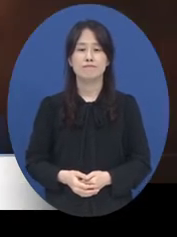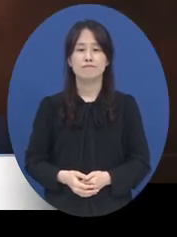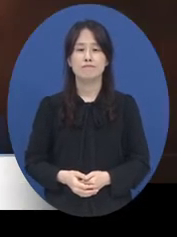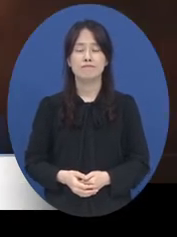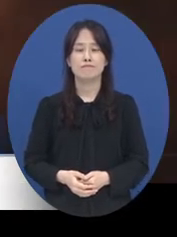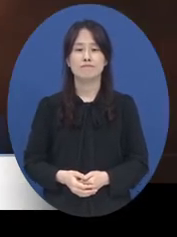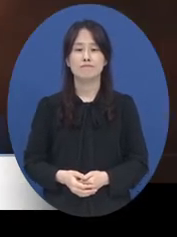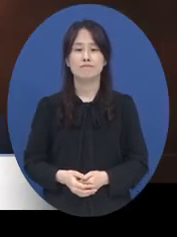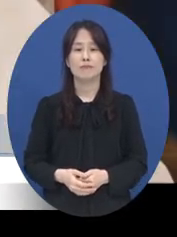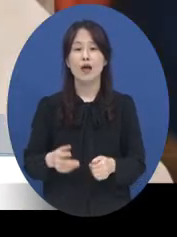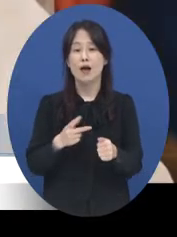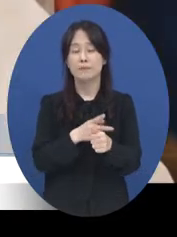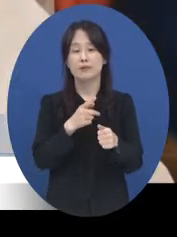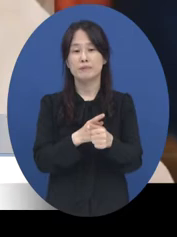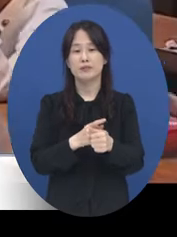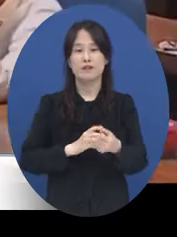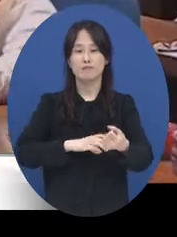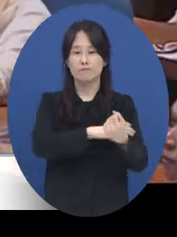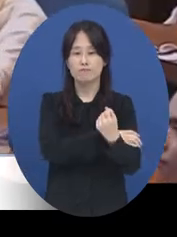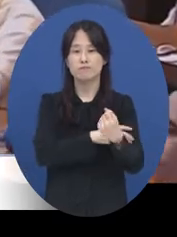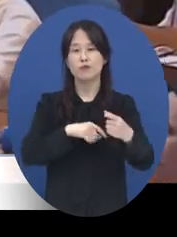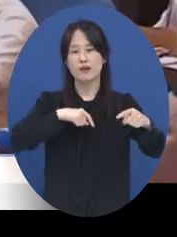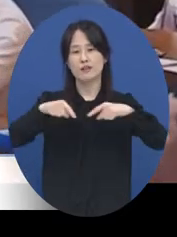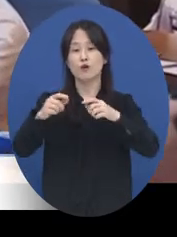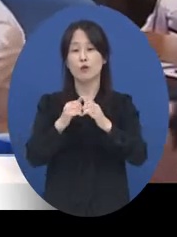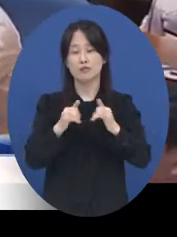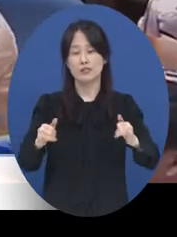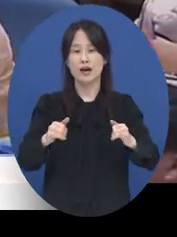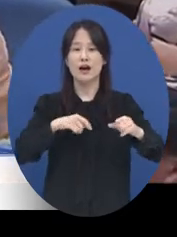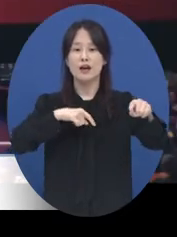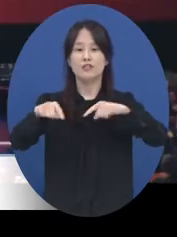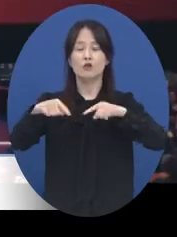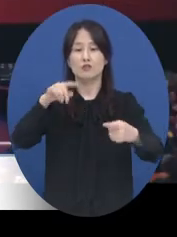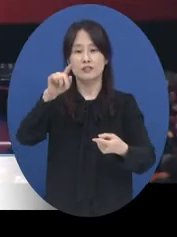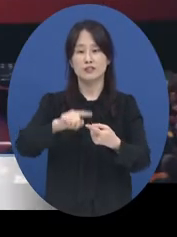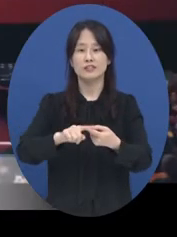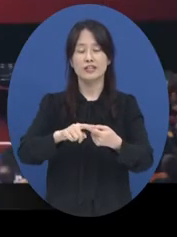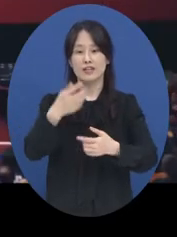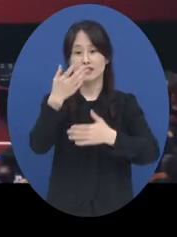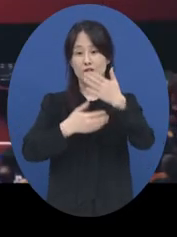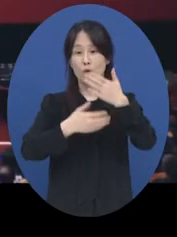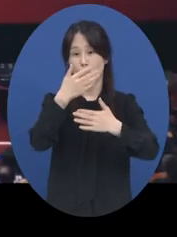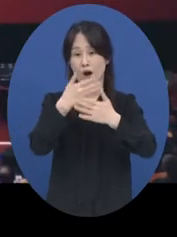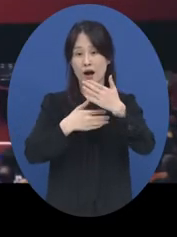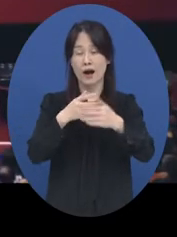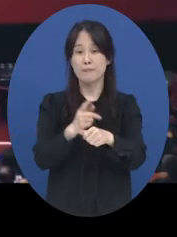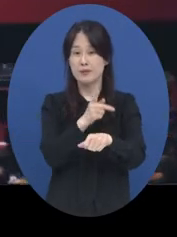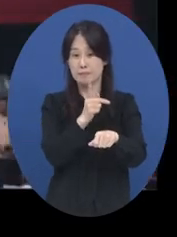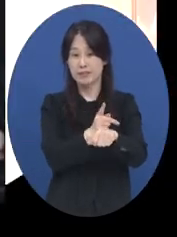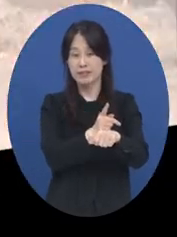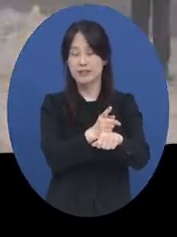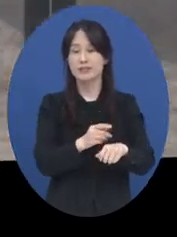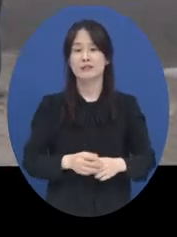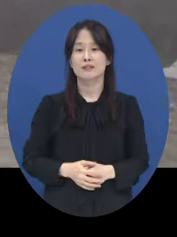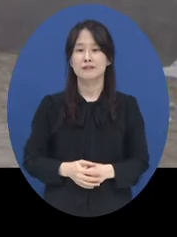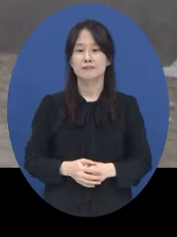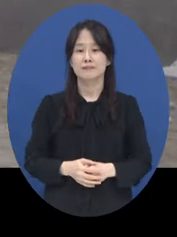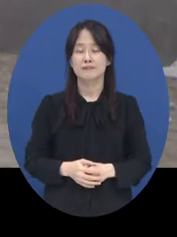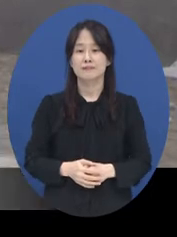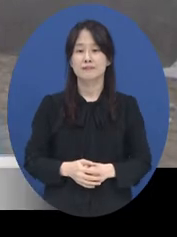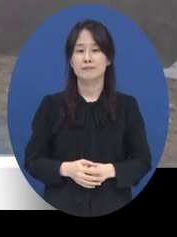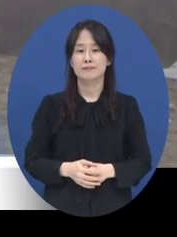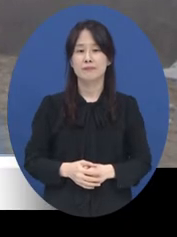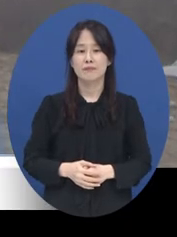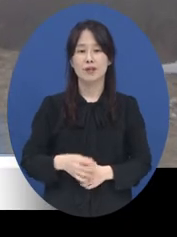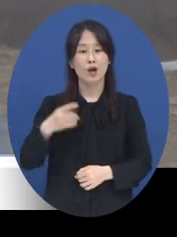be afraid of? 로드리고 두테르테 독재 정권이 들어선 이후에 필리핀을 그린 정치 다큐멘터리.